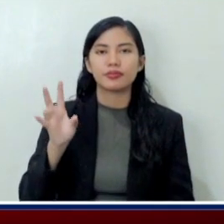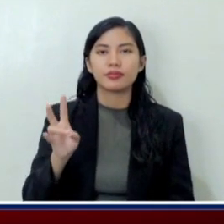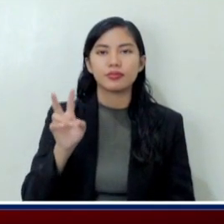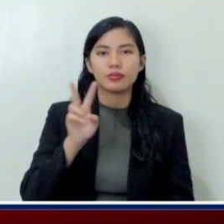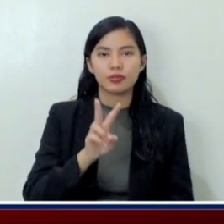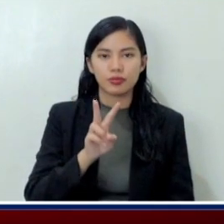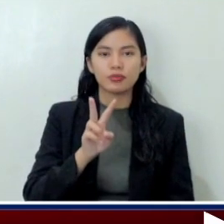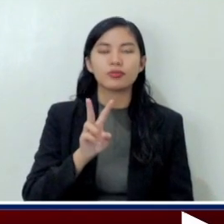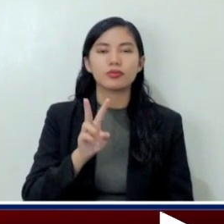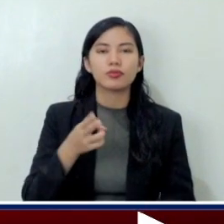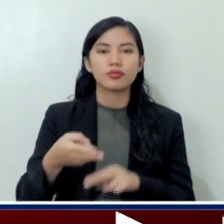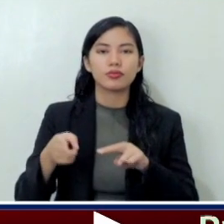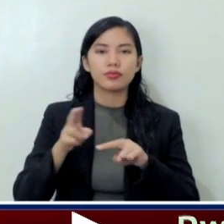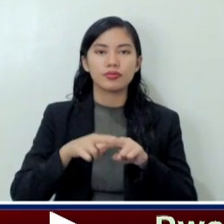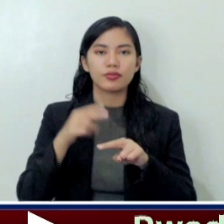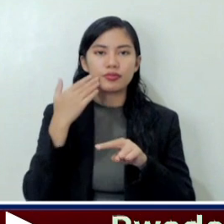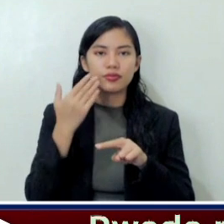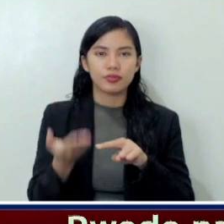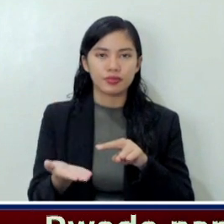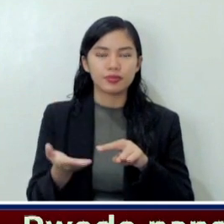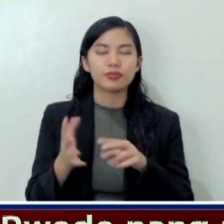naitalang namatay para sa